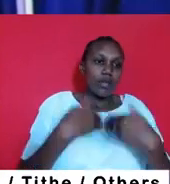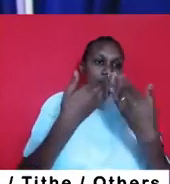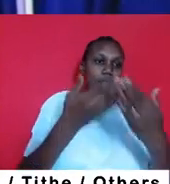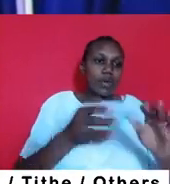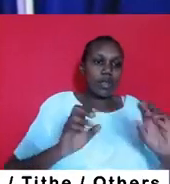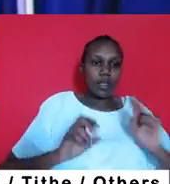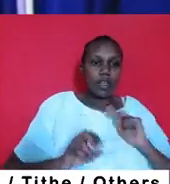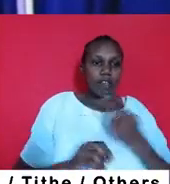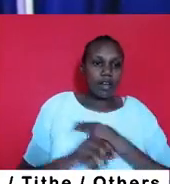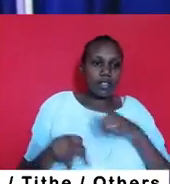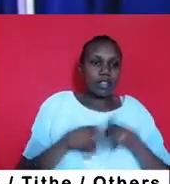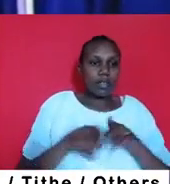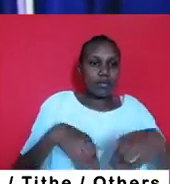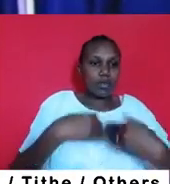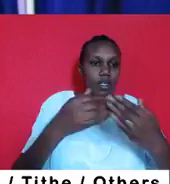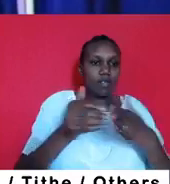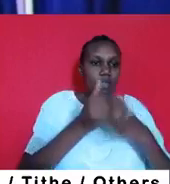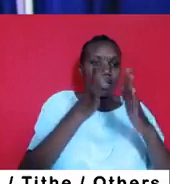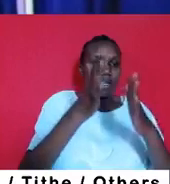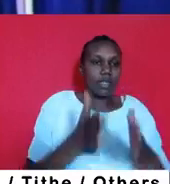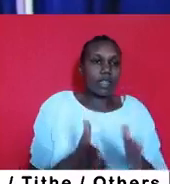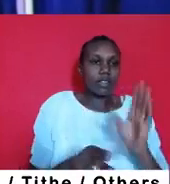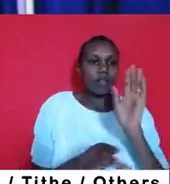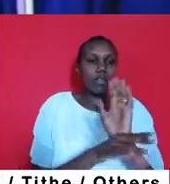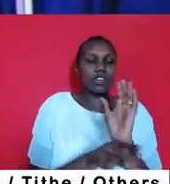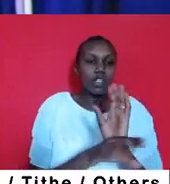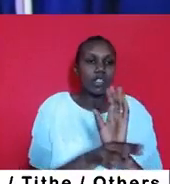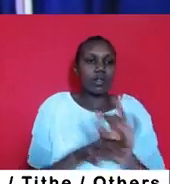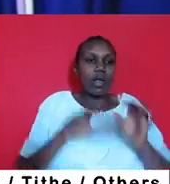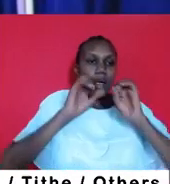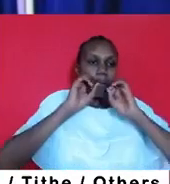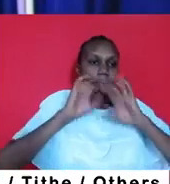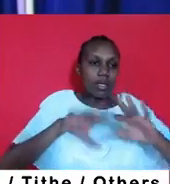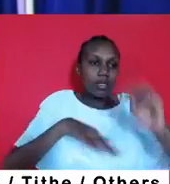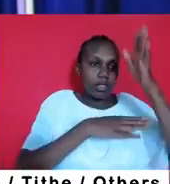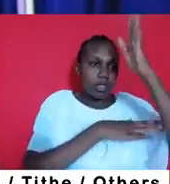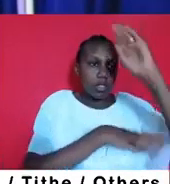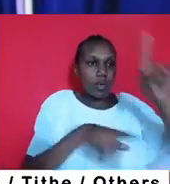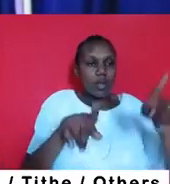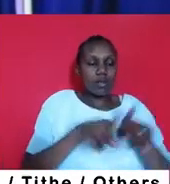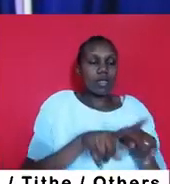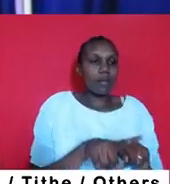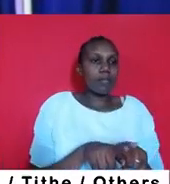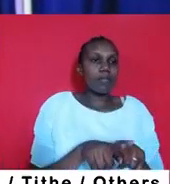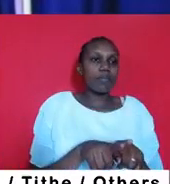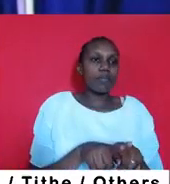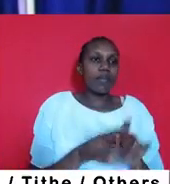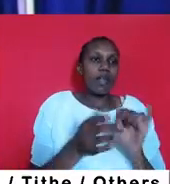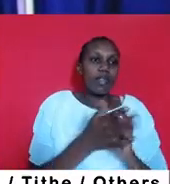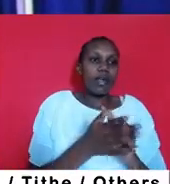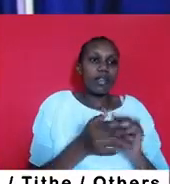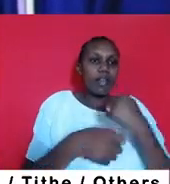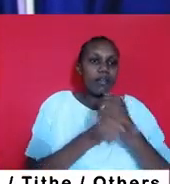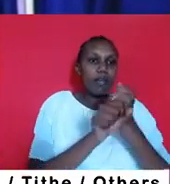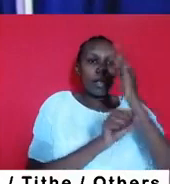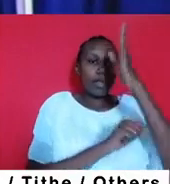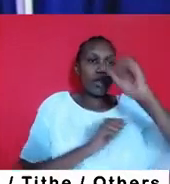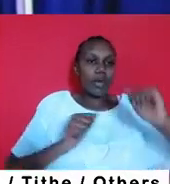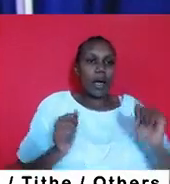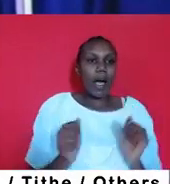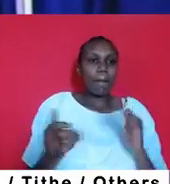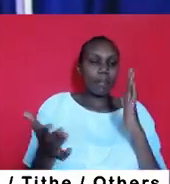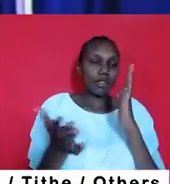na wamiminie viongozi wa kanisa baraka yako kama umande, ili wakupendeze kwa